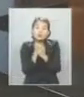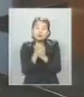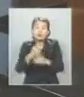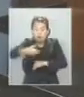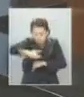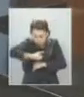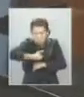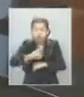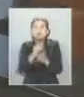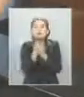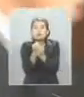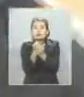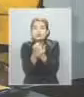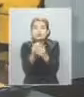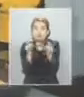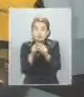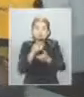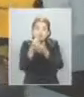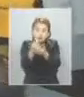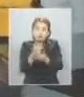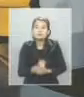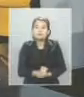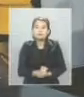ของญี่ปุ่นอีกด้วย